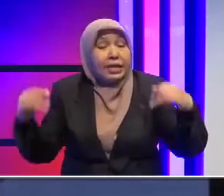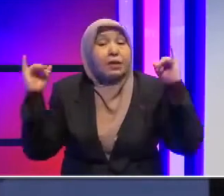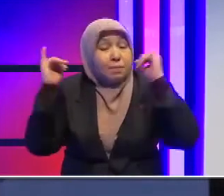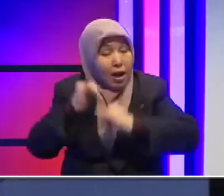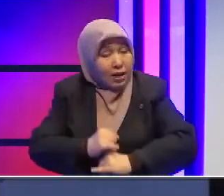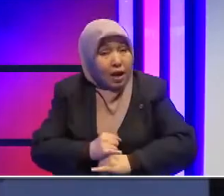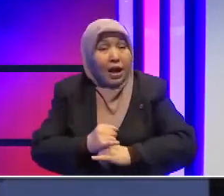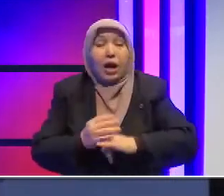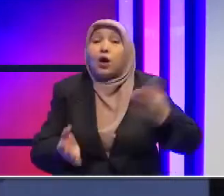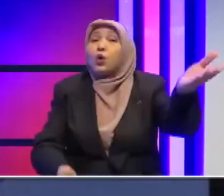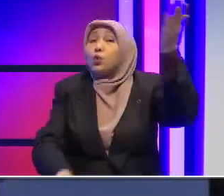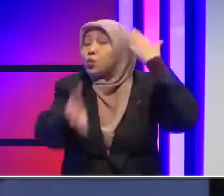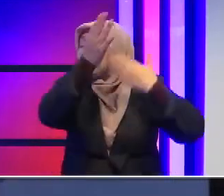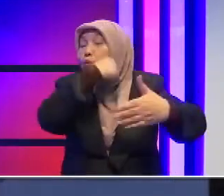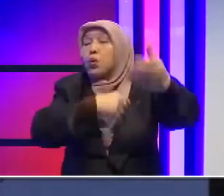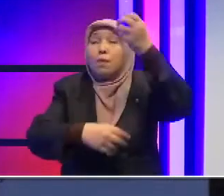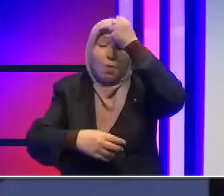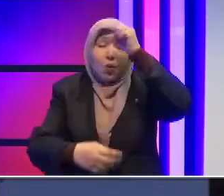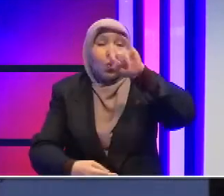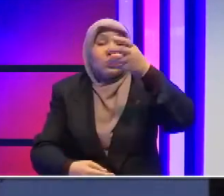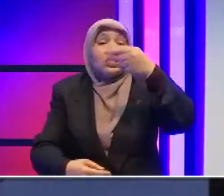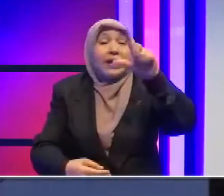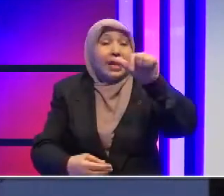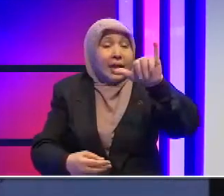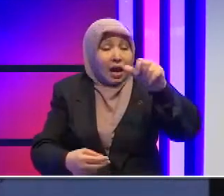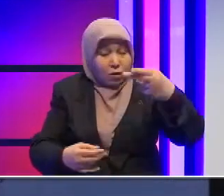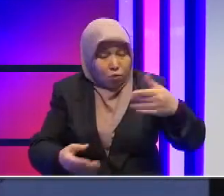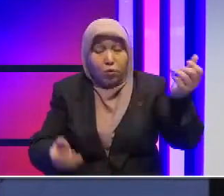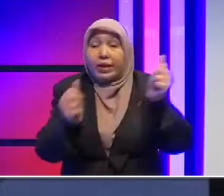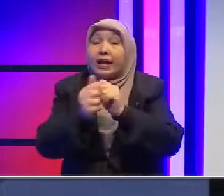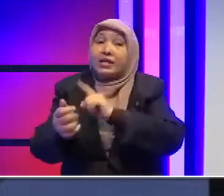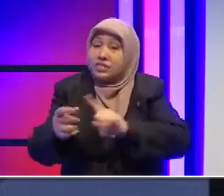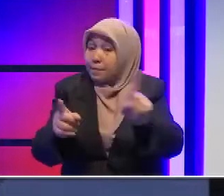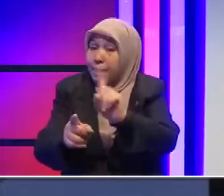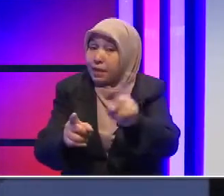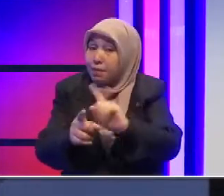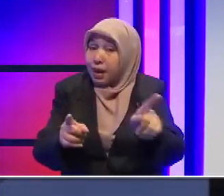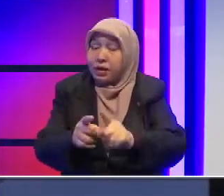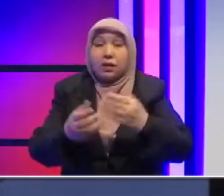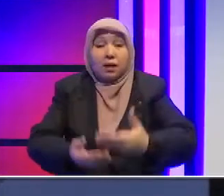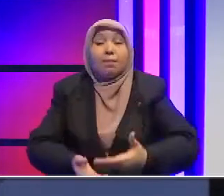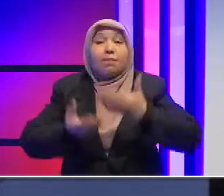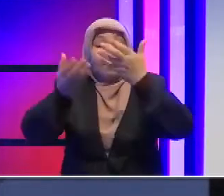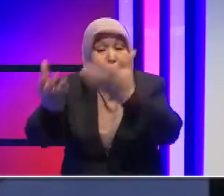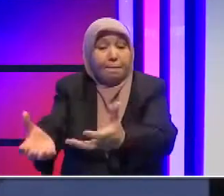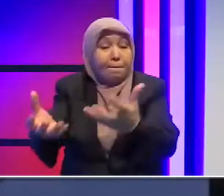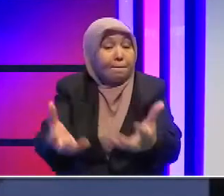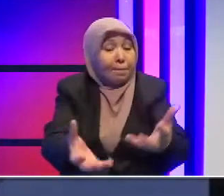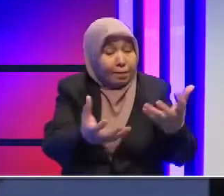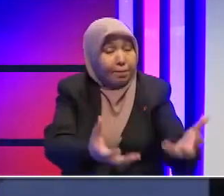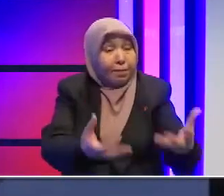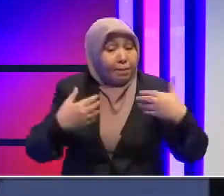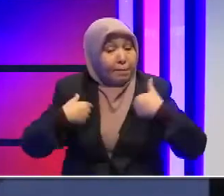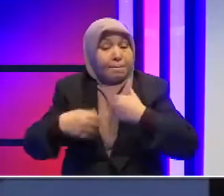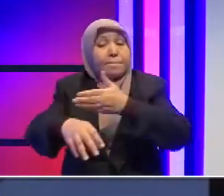ibadah jahiliyah dengan syariat yang didatangkan dalam Islam, mana-mana sembelihan yang dihadapkan oleh orang-orang jahiliyah satu